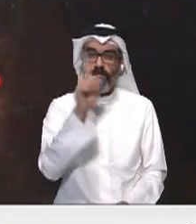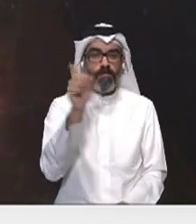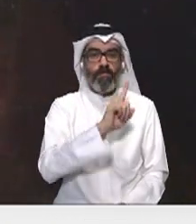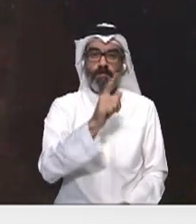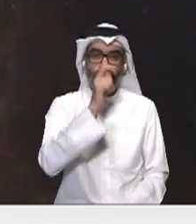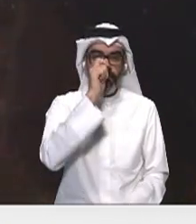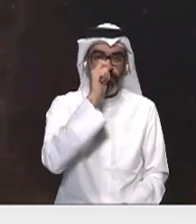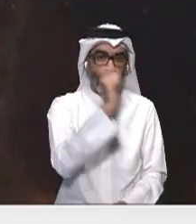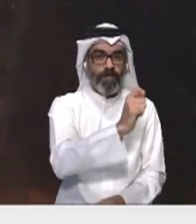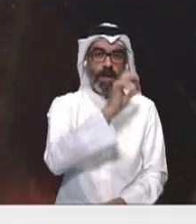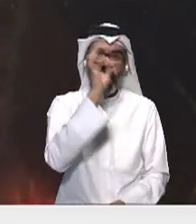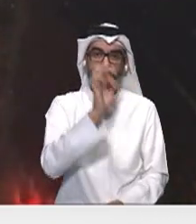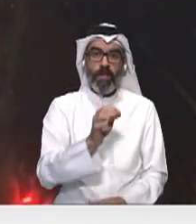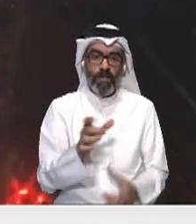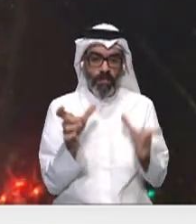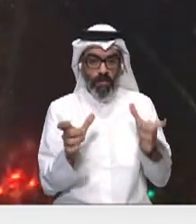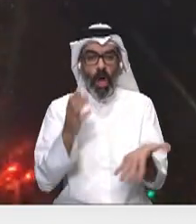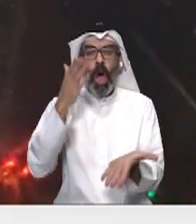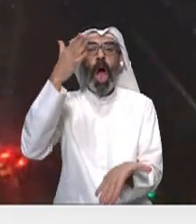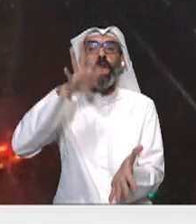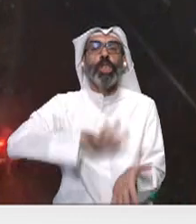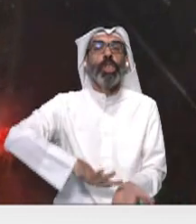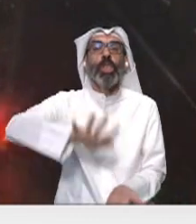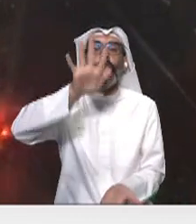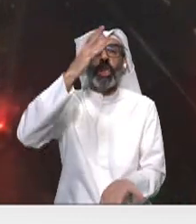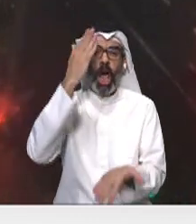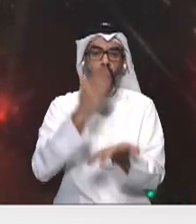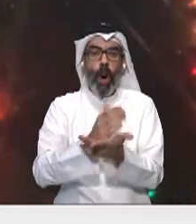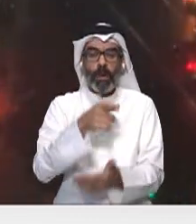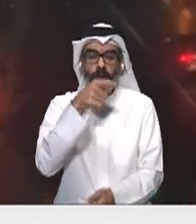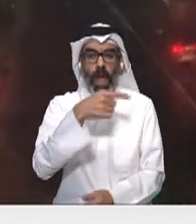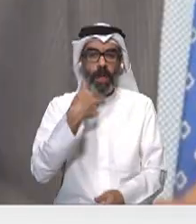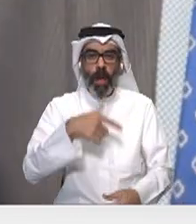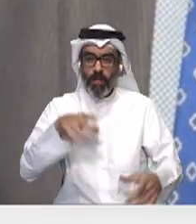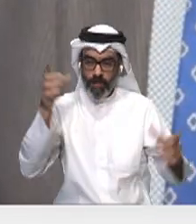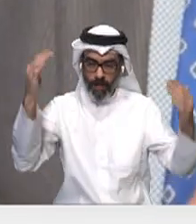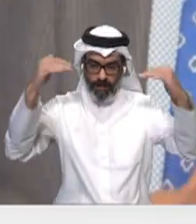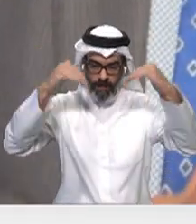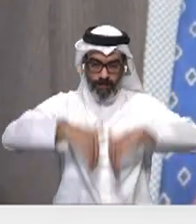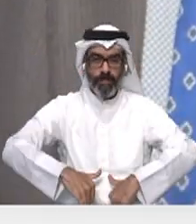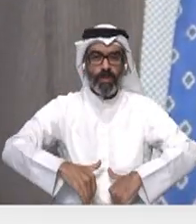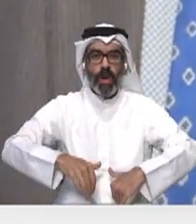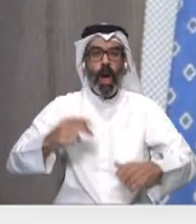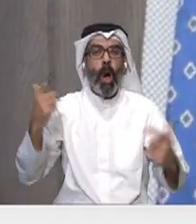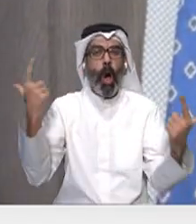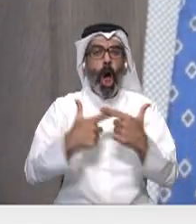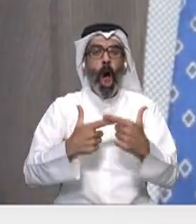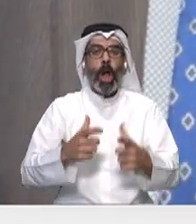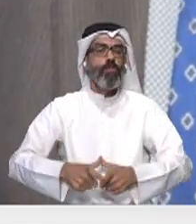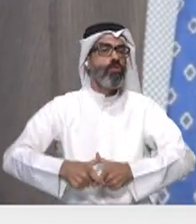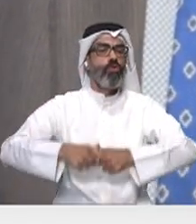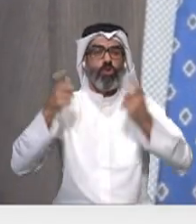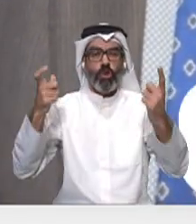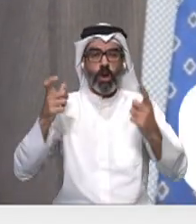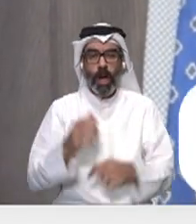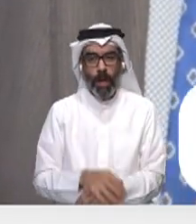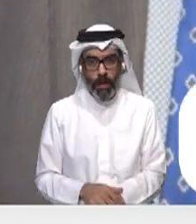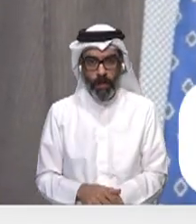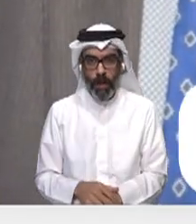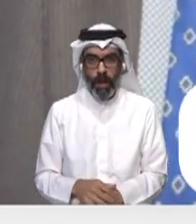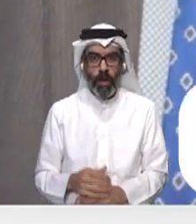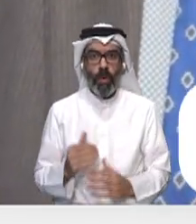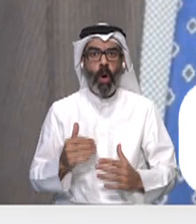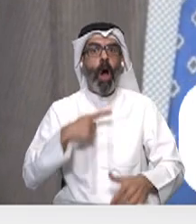حدث يجعل منطقه الشرق الاوسط على حافه الهاويه وانه امر غير امر مبالغ فيه